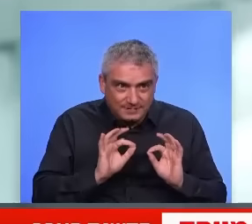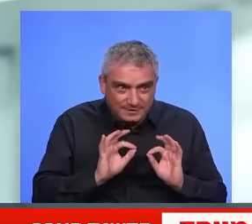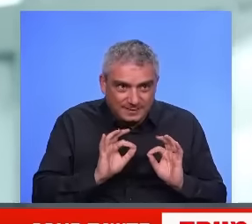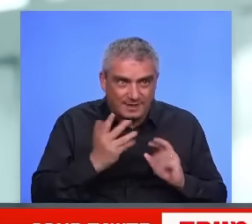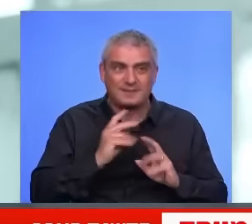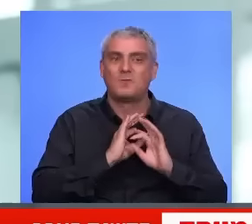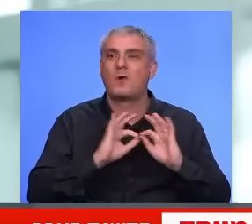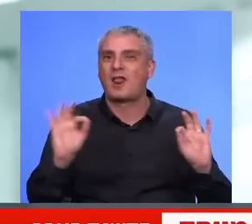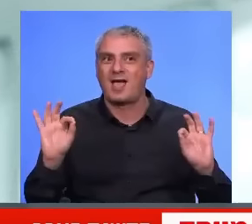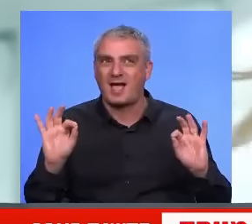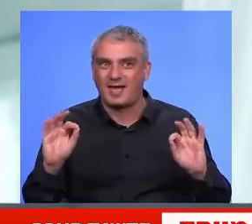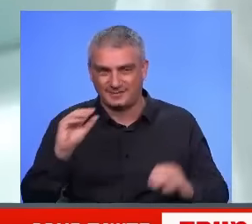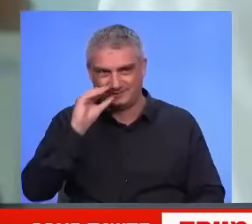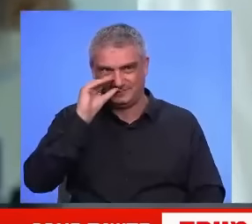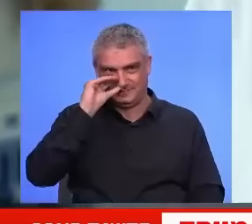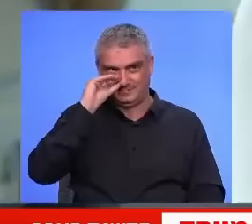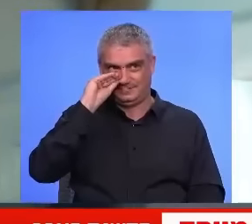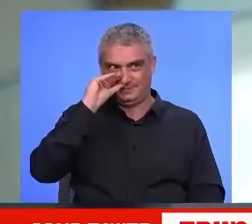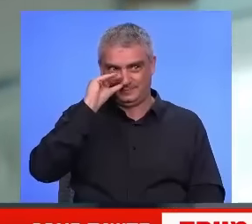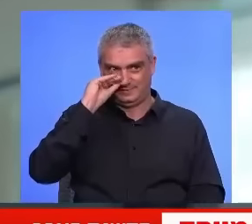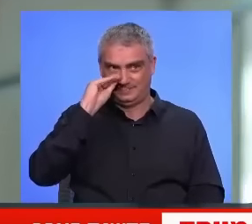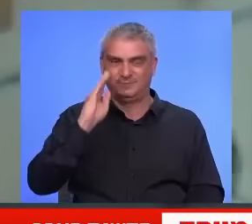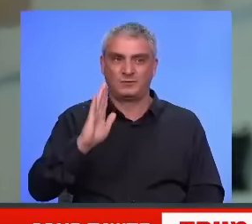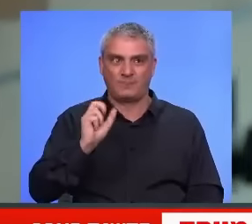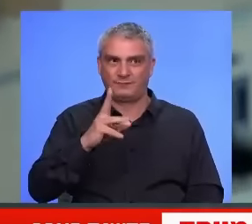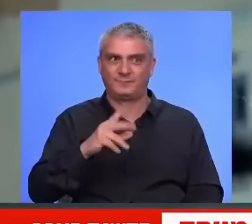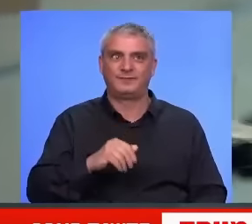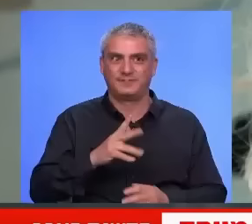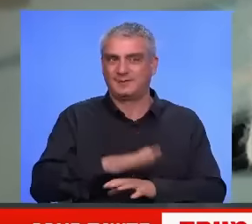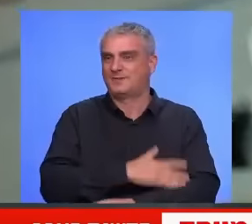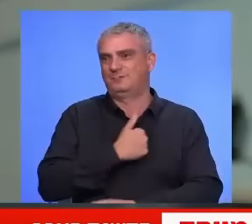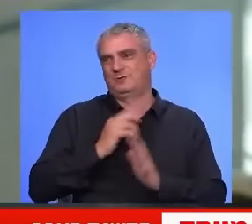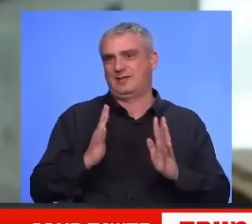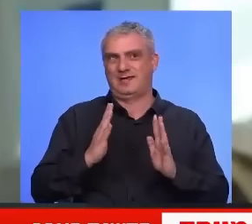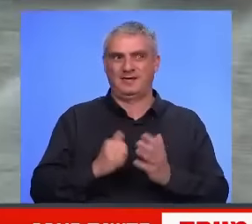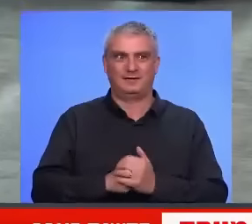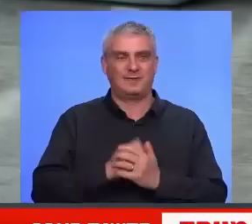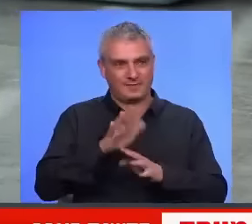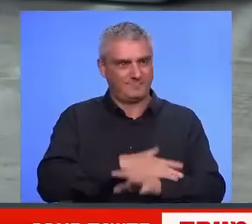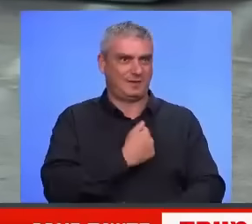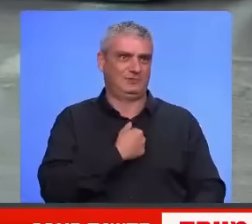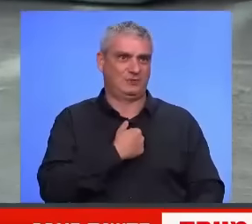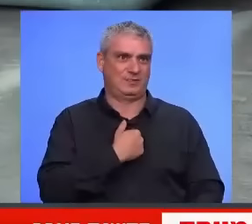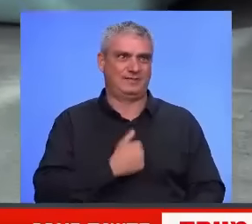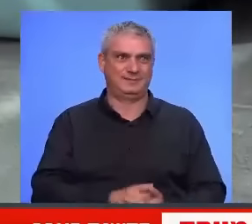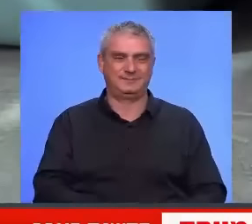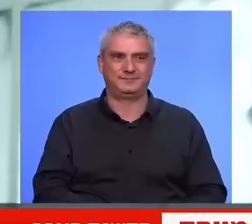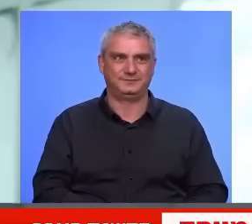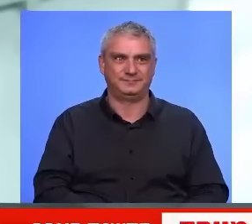מקווה. נראה לך. דיברתי בסדר? היית מעולה. טוב. מרגשת אותי ככה. אתה מרגש אותי.